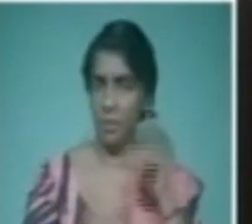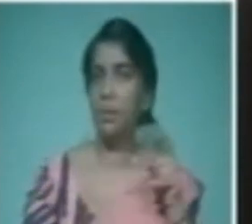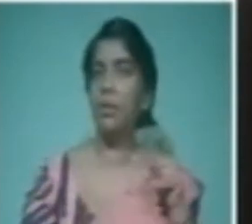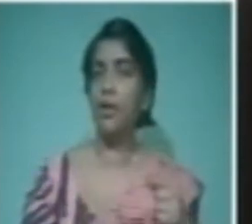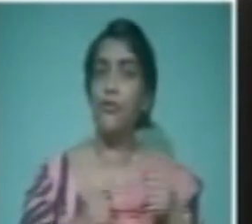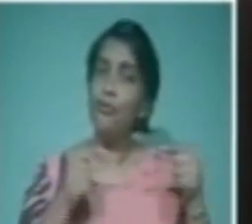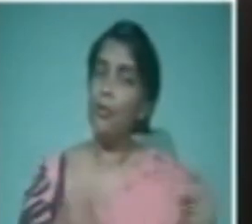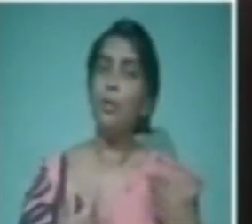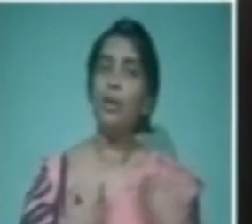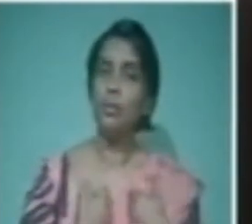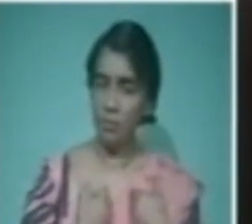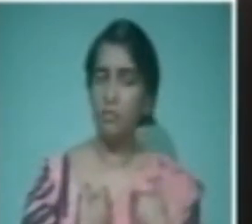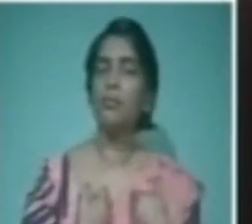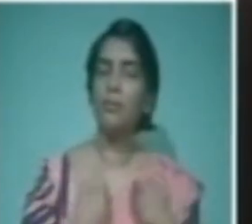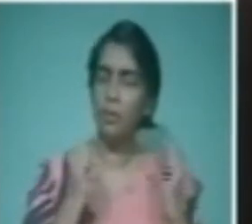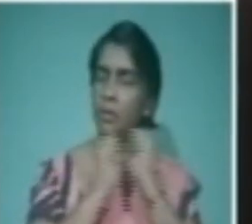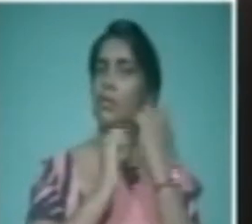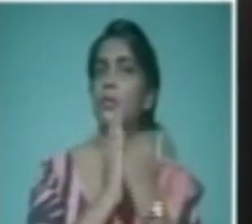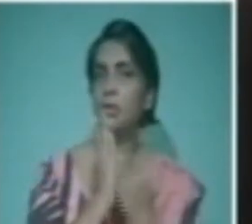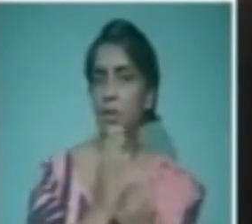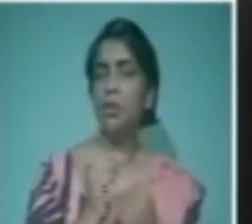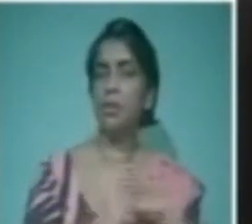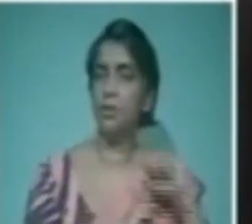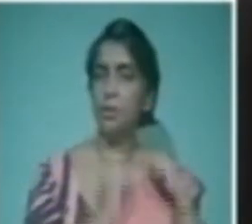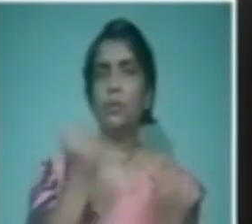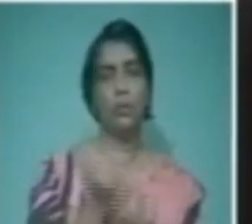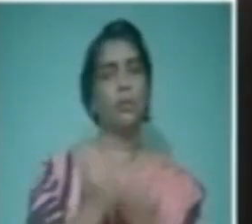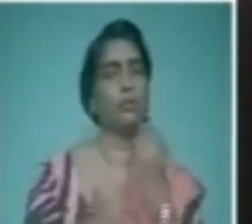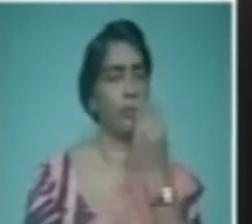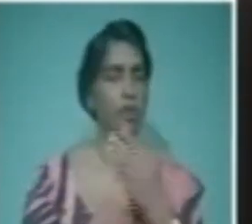විපක්ෂයේ ඉඳගෙන අපිත් ඒ වැඩසටහනට සක්‍රීය දායක වන්නට අපි සූදානම්.